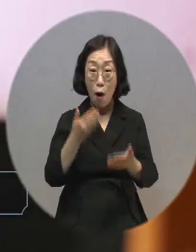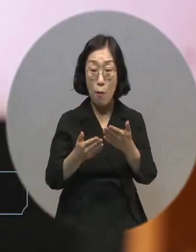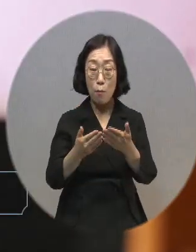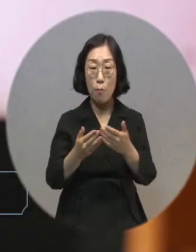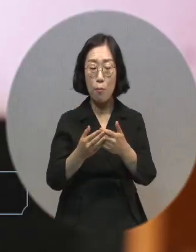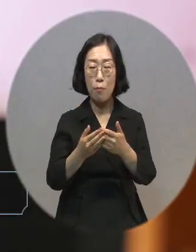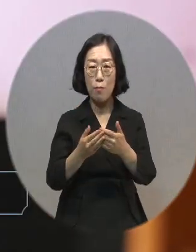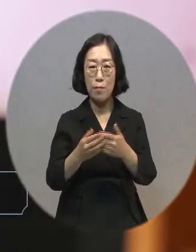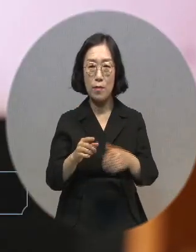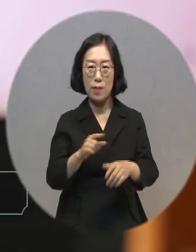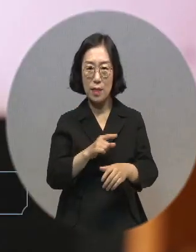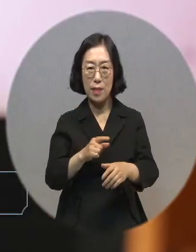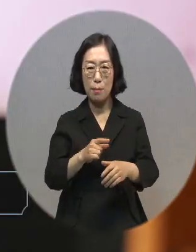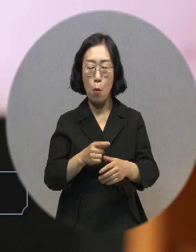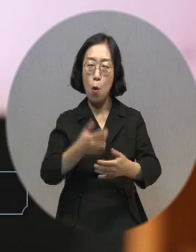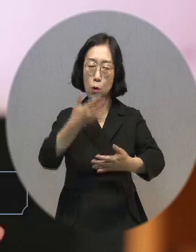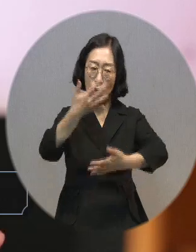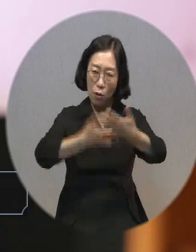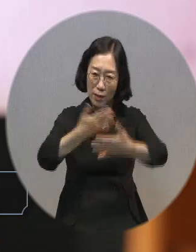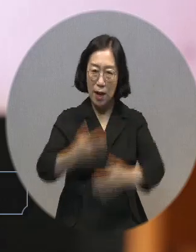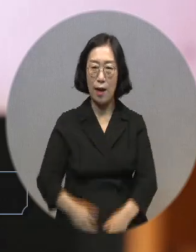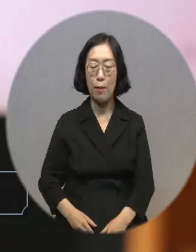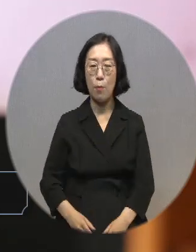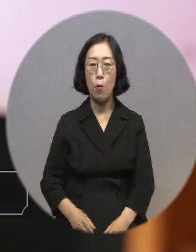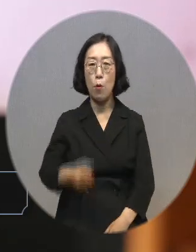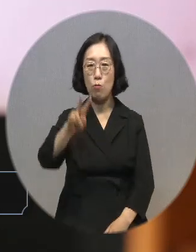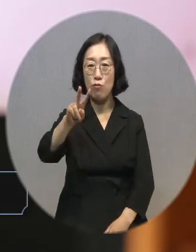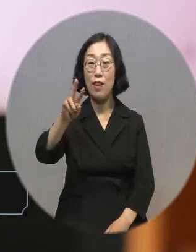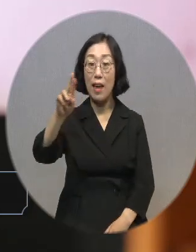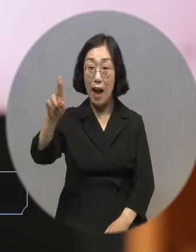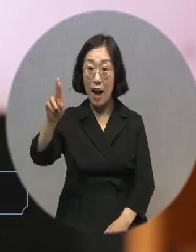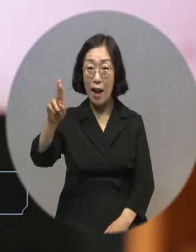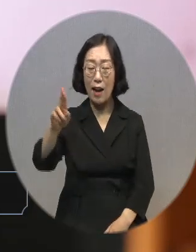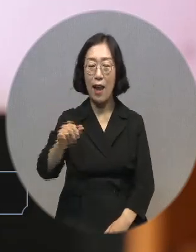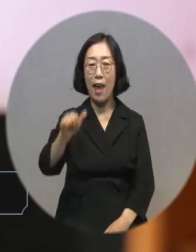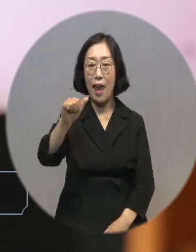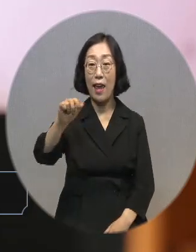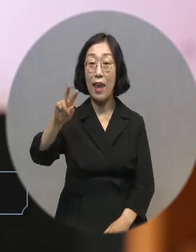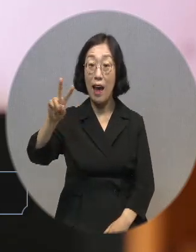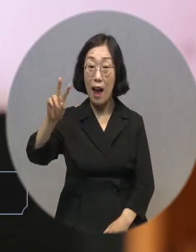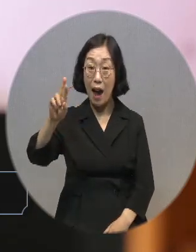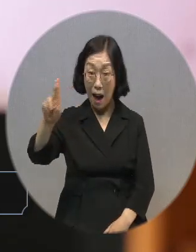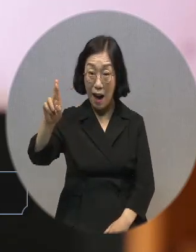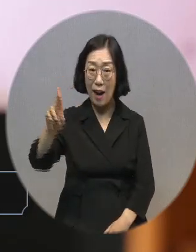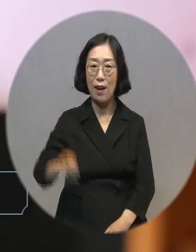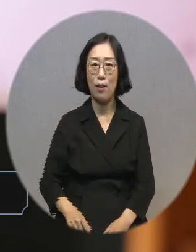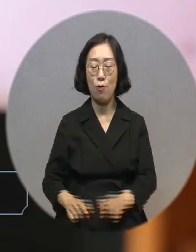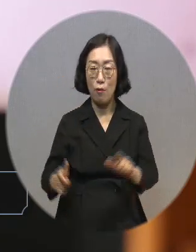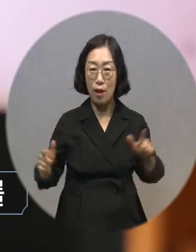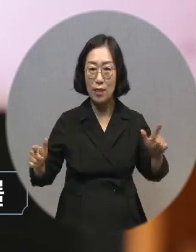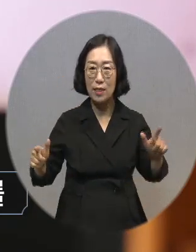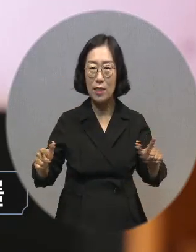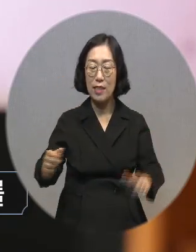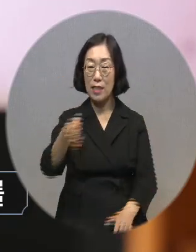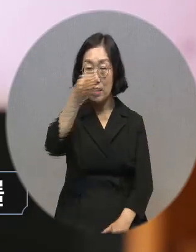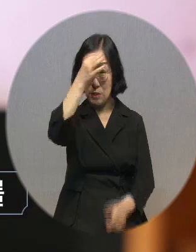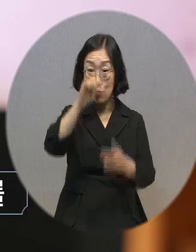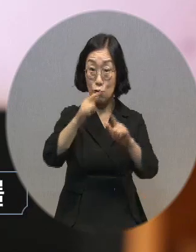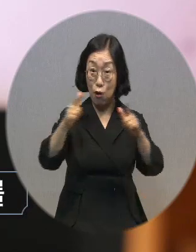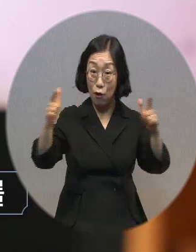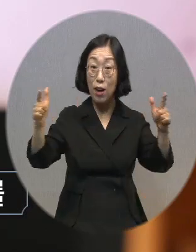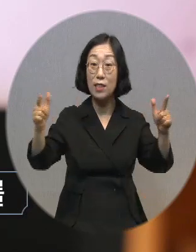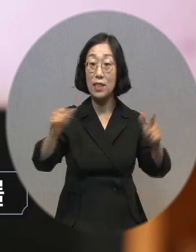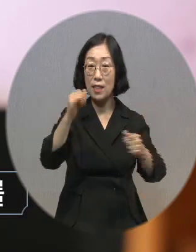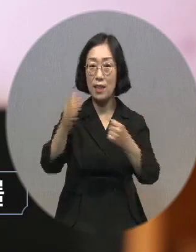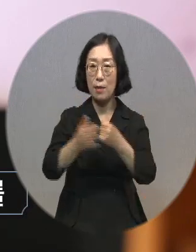콘텐츠가 엄청 발달돼 있잖아요. 그래서 VR, AR뿐만 아니라 여러 가지 첨단 관련된 에듀테크 부분을 저희 고민하고 있어요.